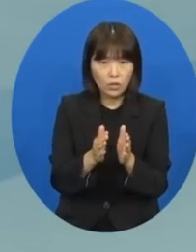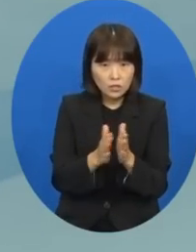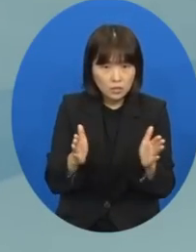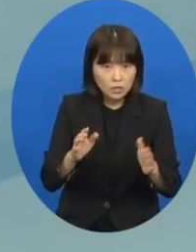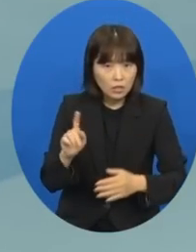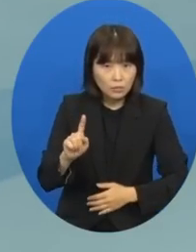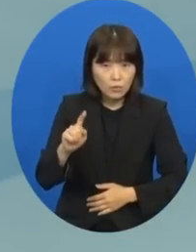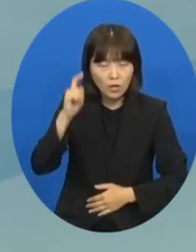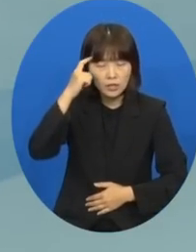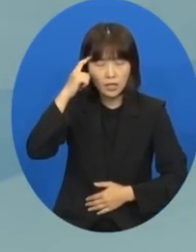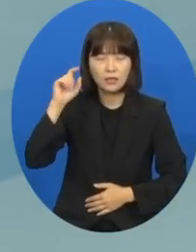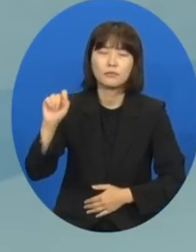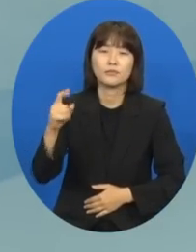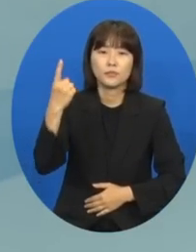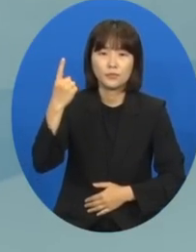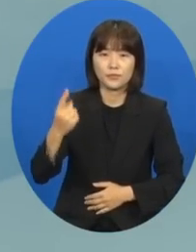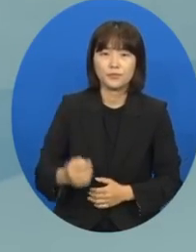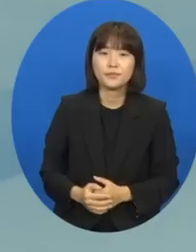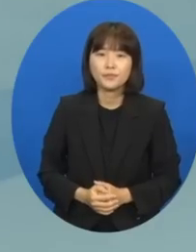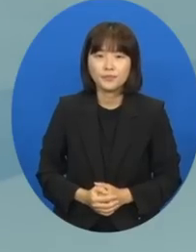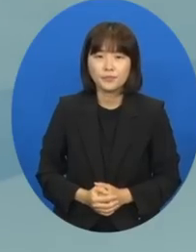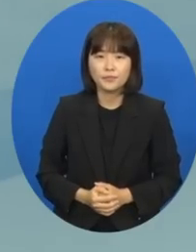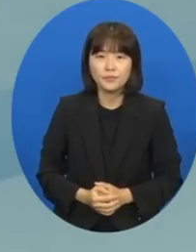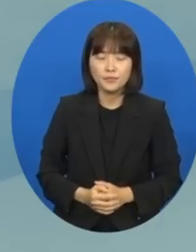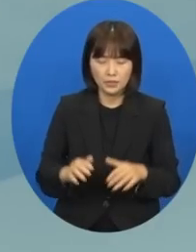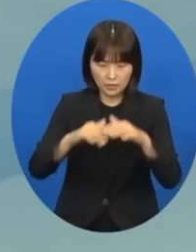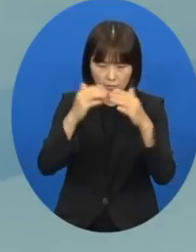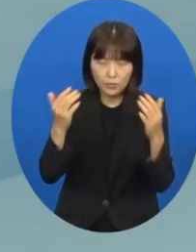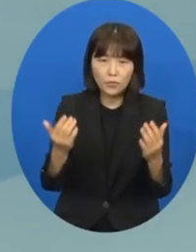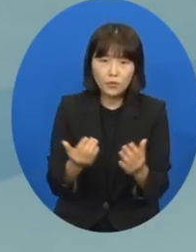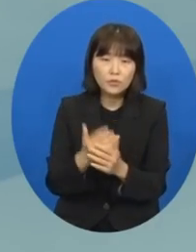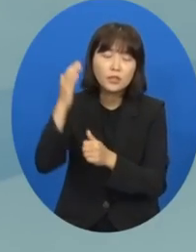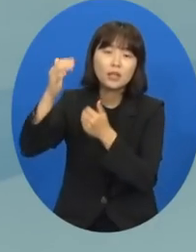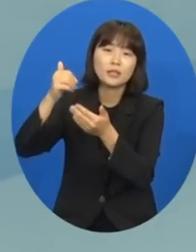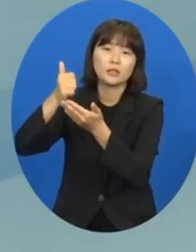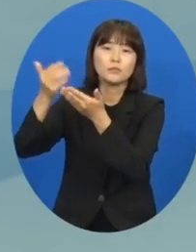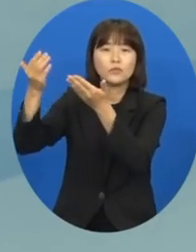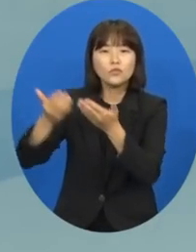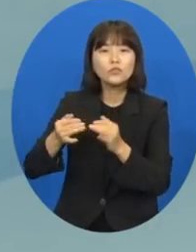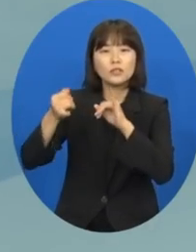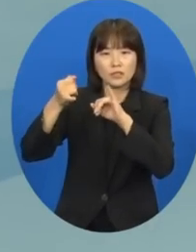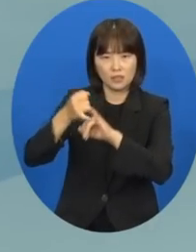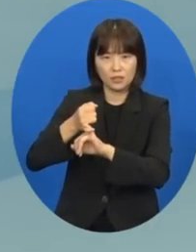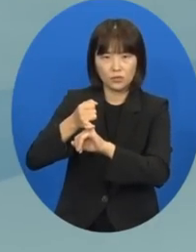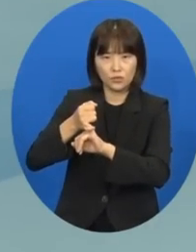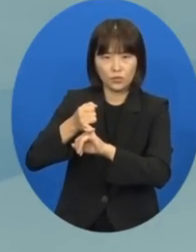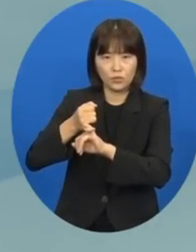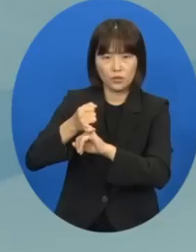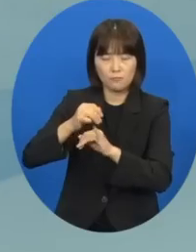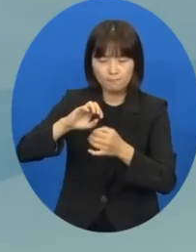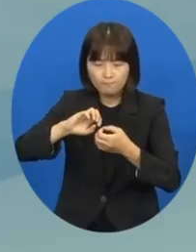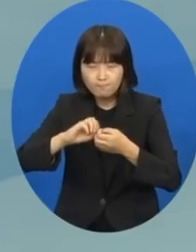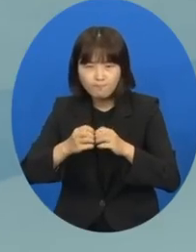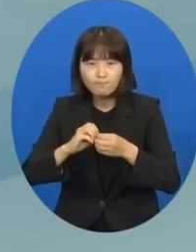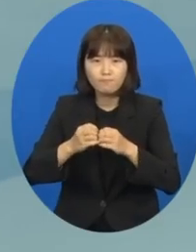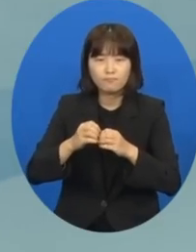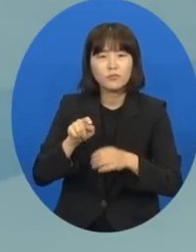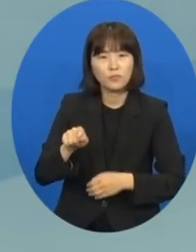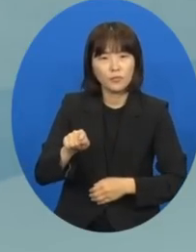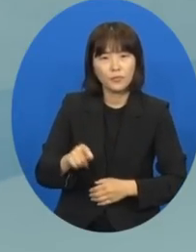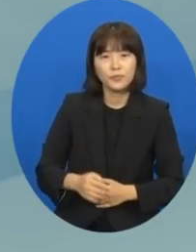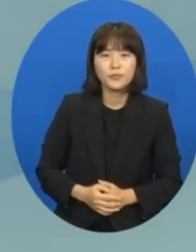생각에서 비롯된 것입니다. 이 모든 것은 하나님이 주신 약속의 변질이자